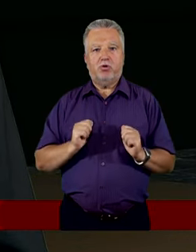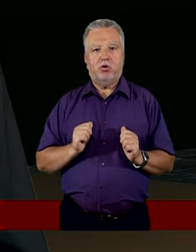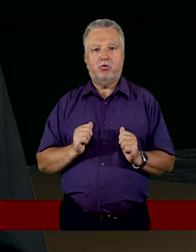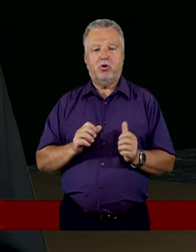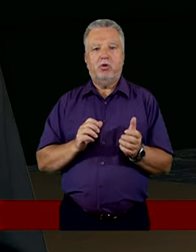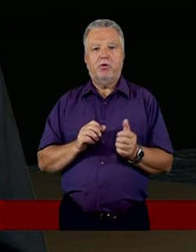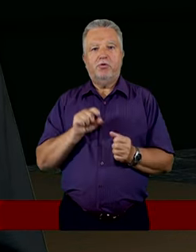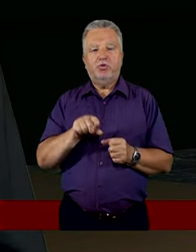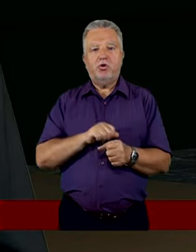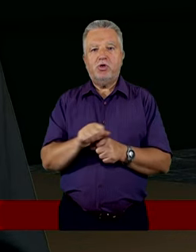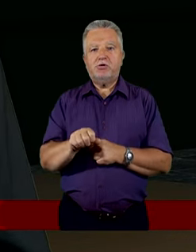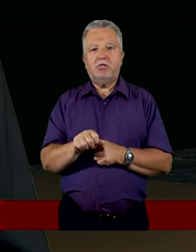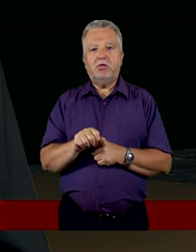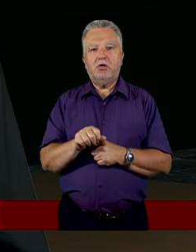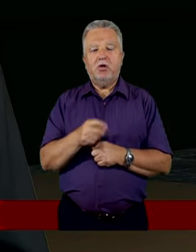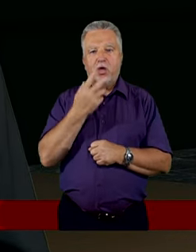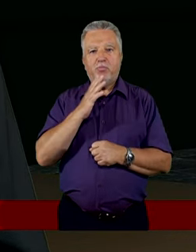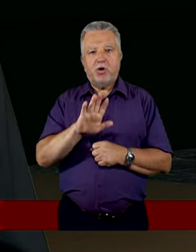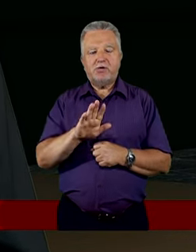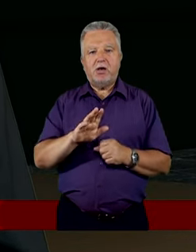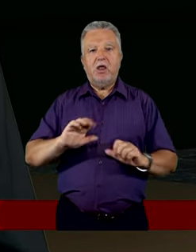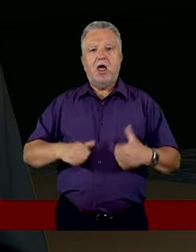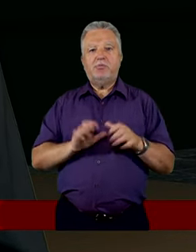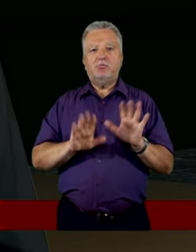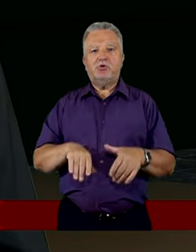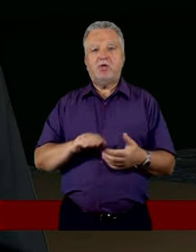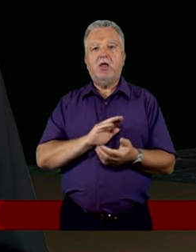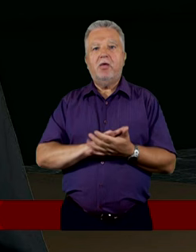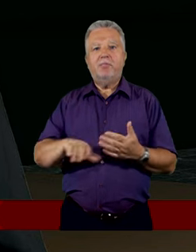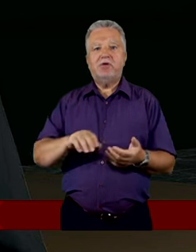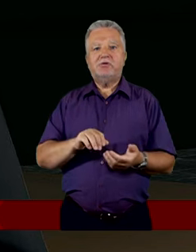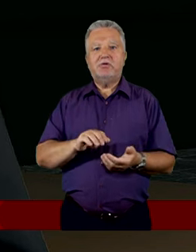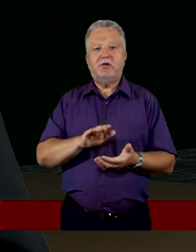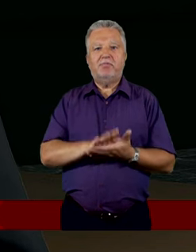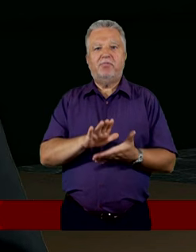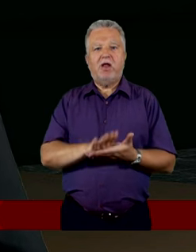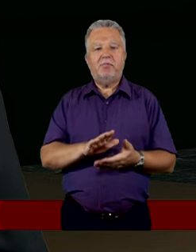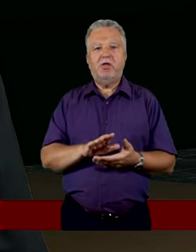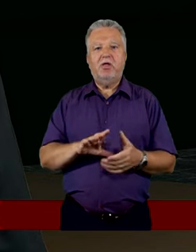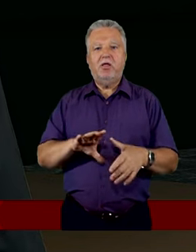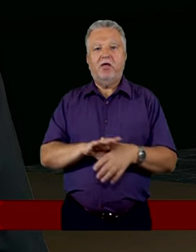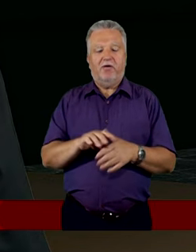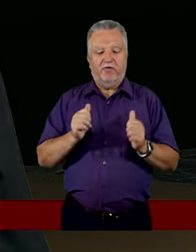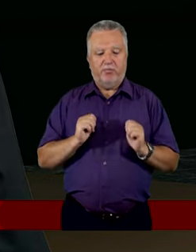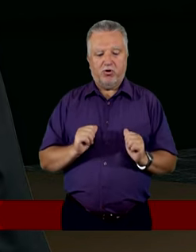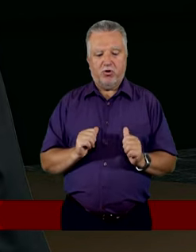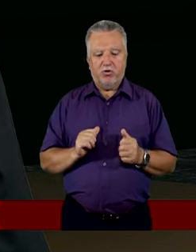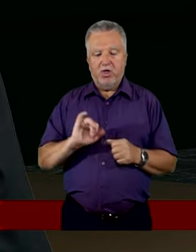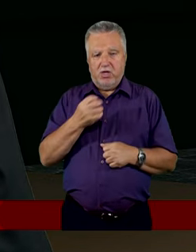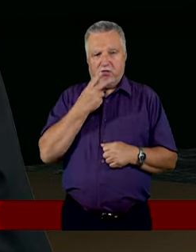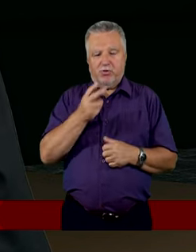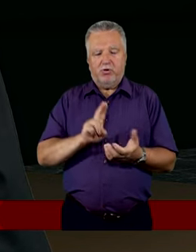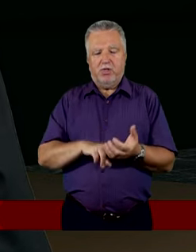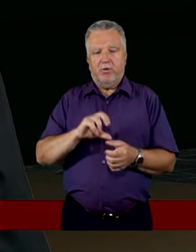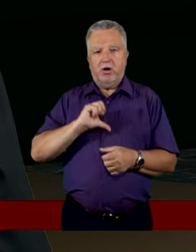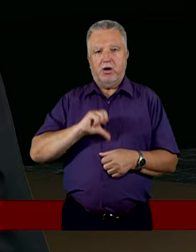momencie to jest wskazówka, abyśmy zostali bez skazy, bez nagany, w pokoju. Gdzie sprobierz? Tutaj. Jak